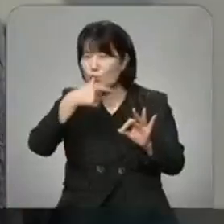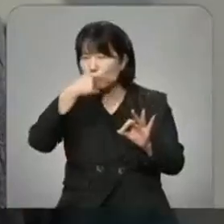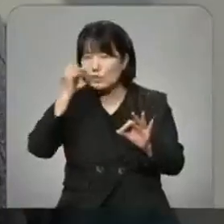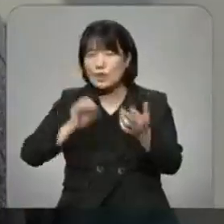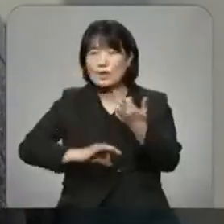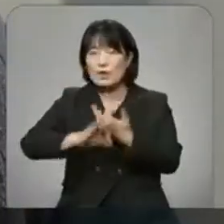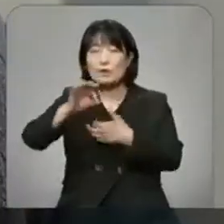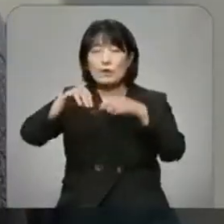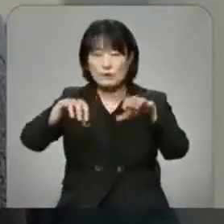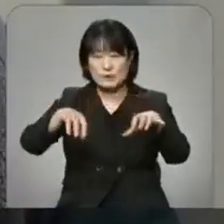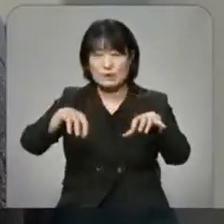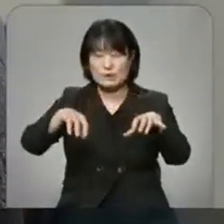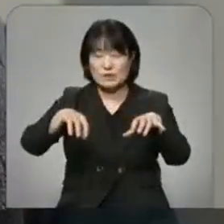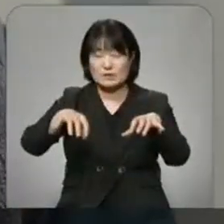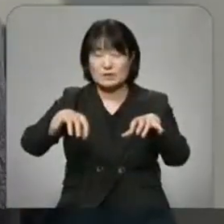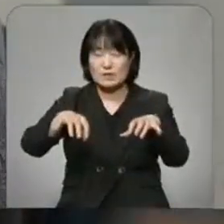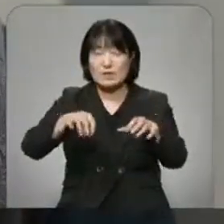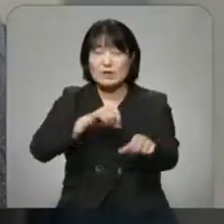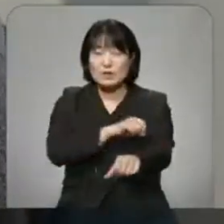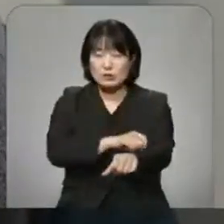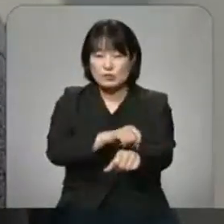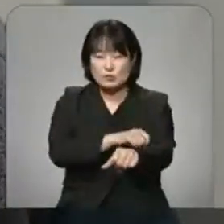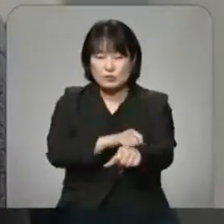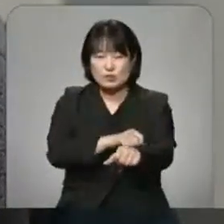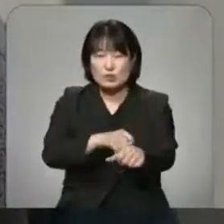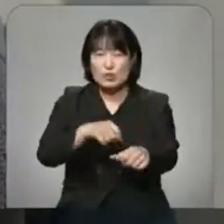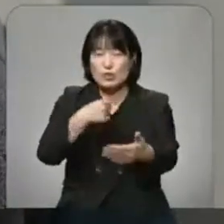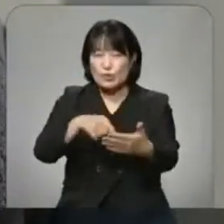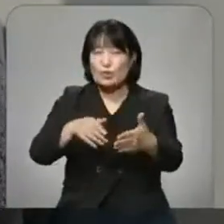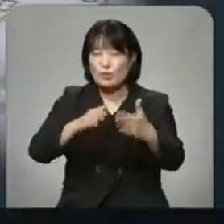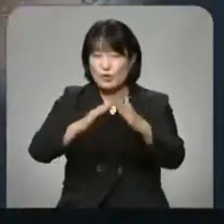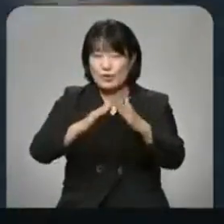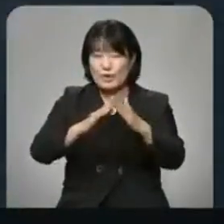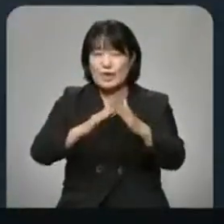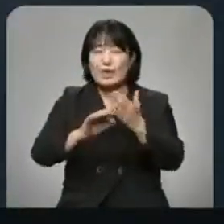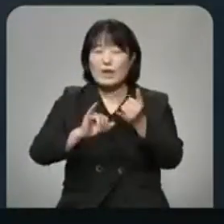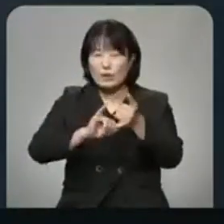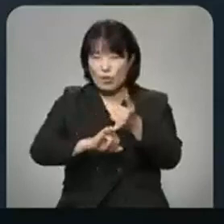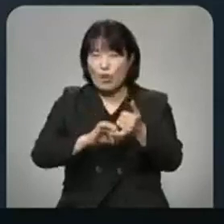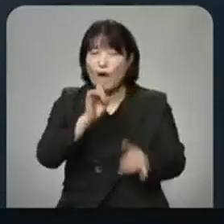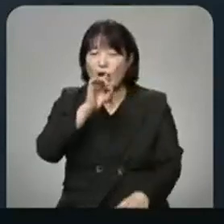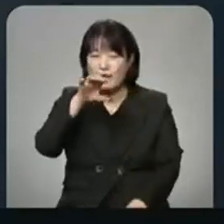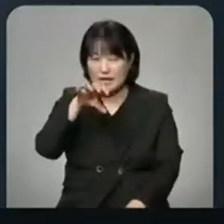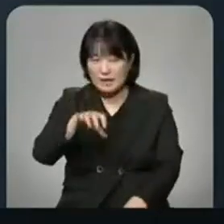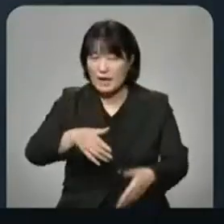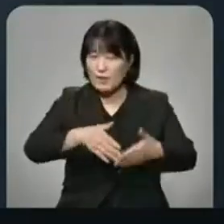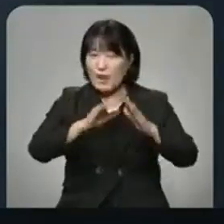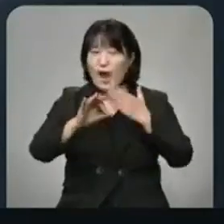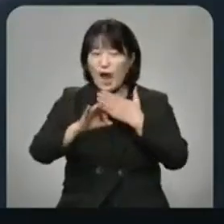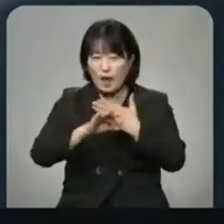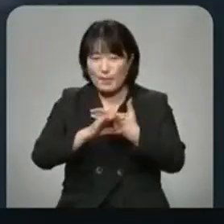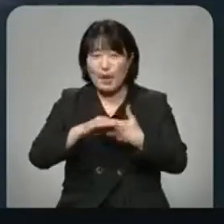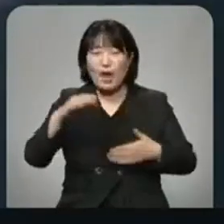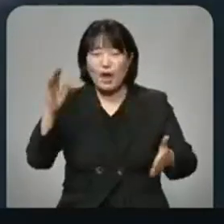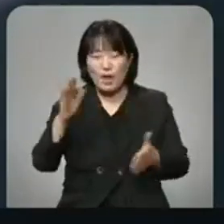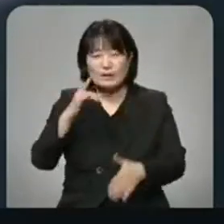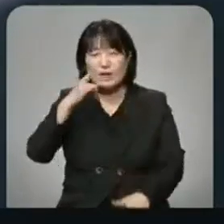영동 지역에서는 특수교육원 강릉 설립이 장애학생과 학부모에게 더 큰 도움이 될 거라고